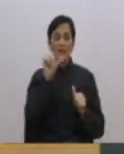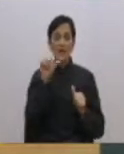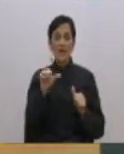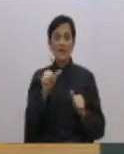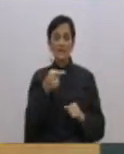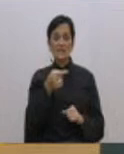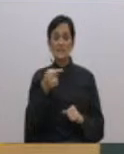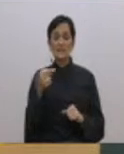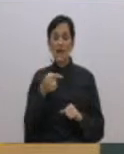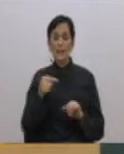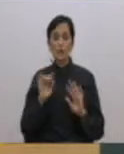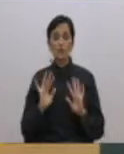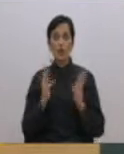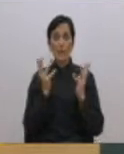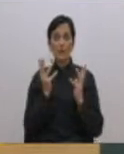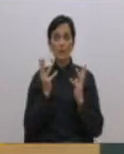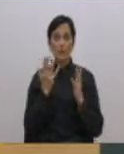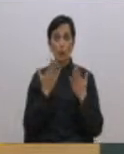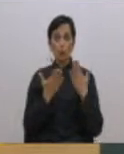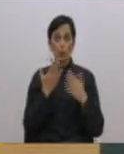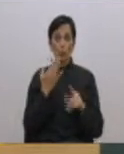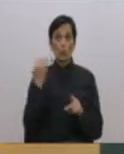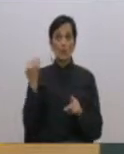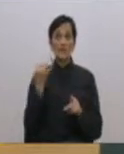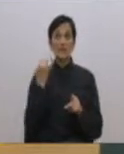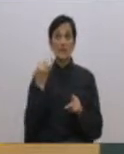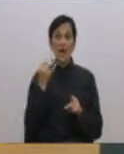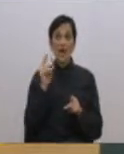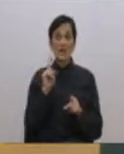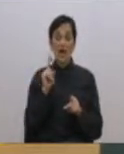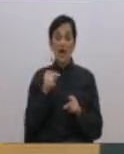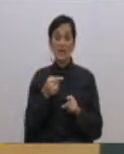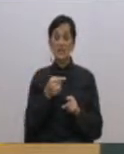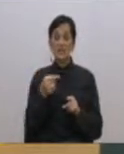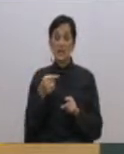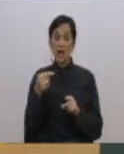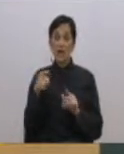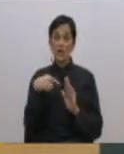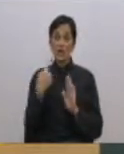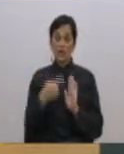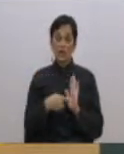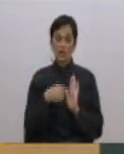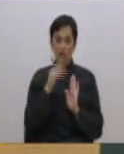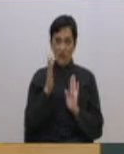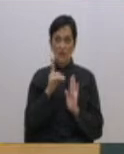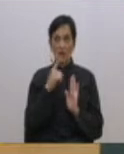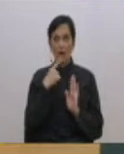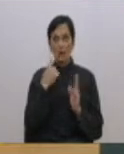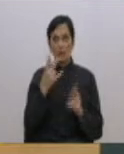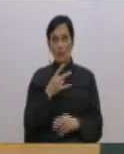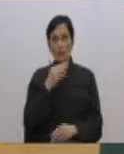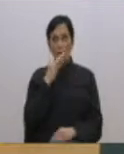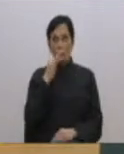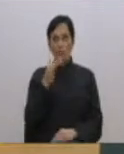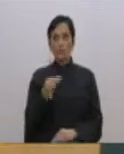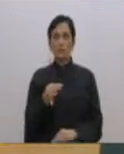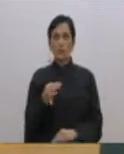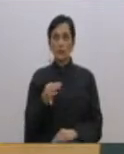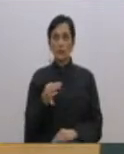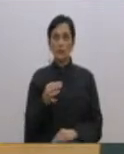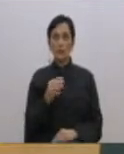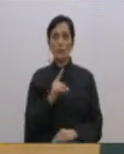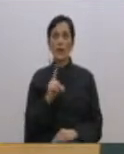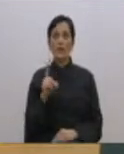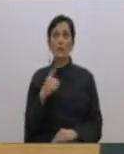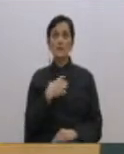საგამონაკლისო შემთხვევებისა. Თუ დაინტერესებთ რა ტიპის საგამონაკლისო შემთხვევებია და კითხვა იქნება, რა თქმა უნდა ამასაც გიპასუხებთ.